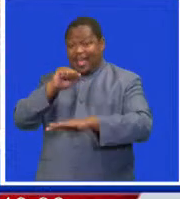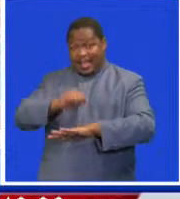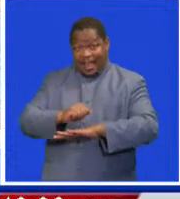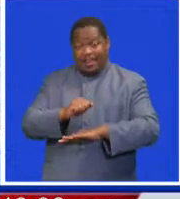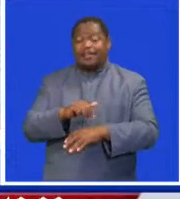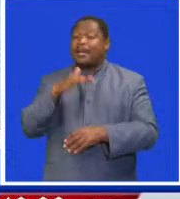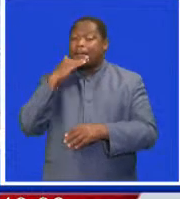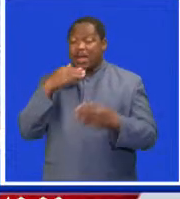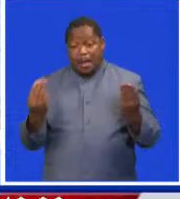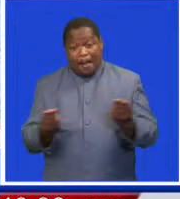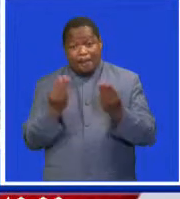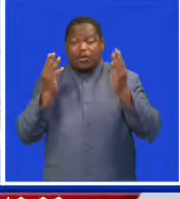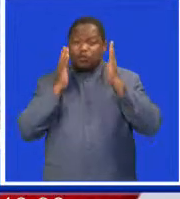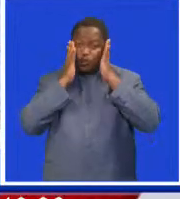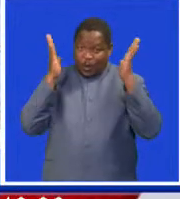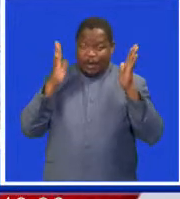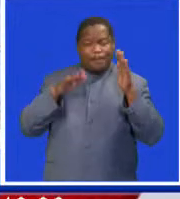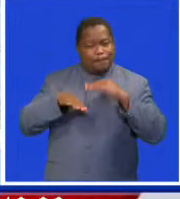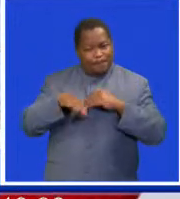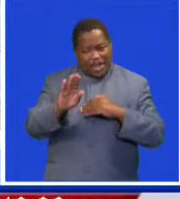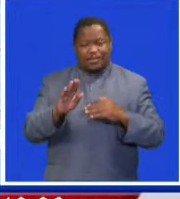salelive laseSwatini nguNkulunkulu.